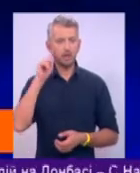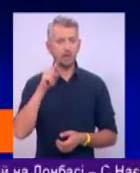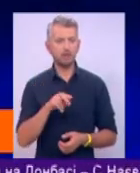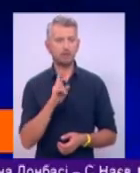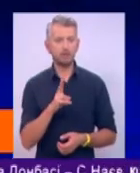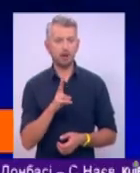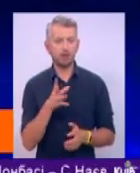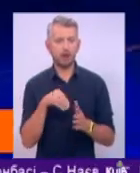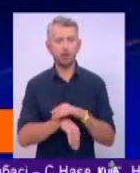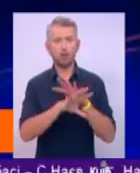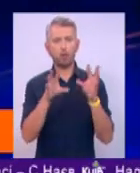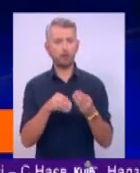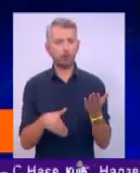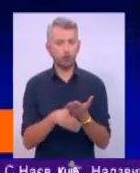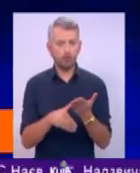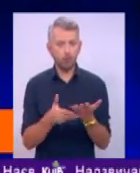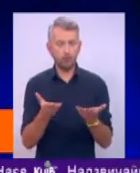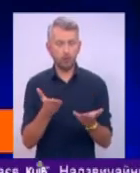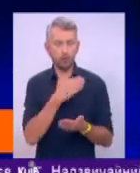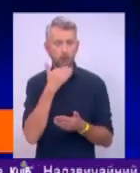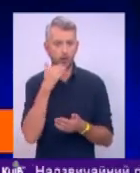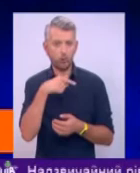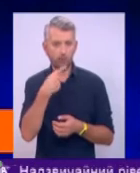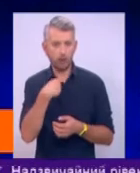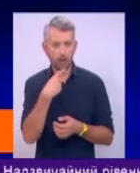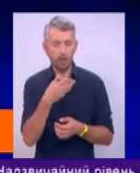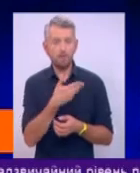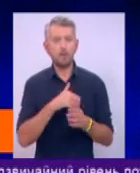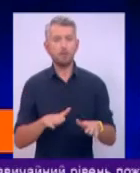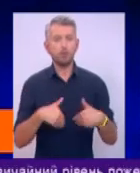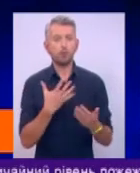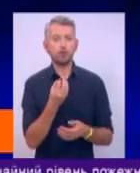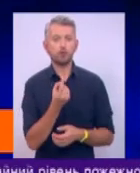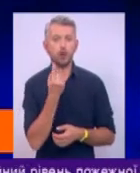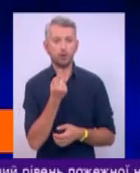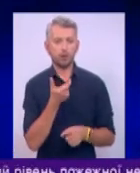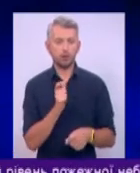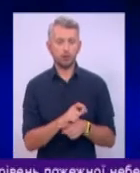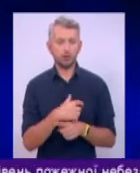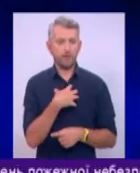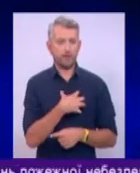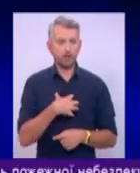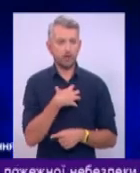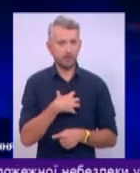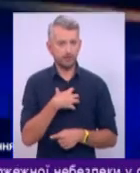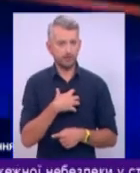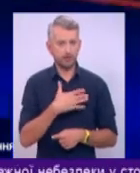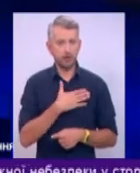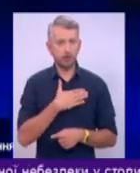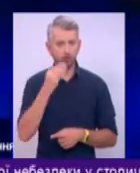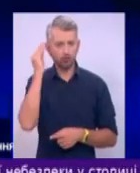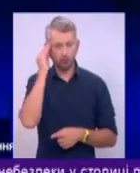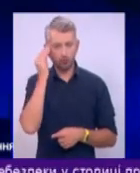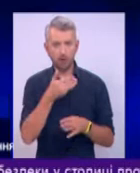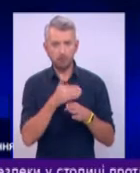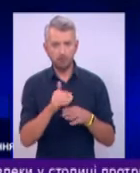в рамках комплексної допомоги, про яку ми вже багато говорили, ми пропонуємо ще один дуже важливий, як на нашу думку,